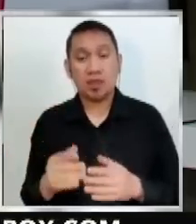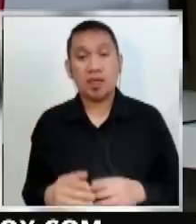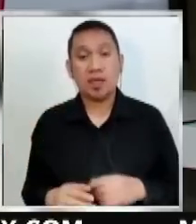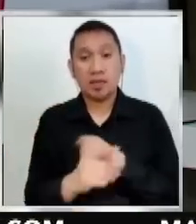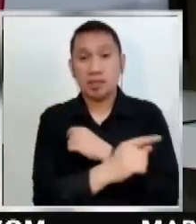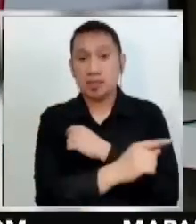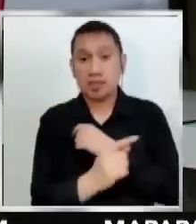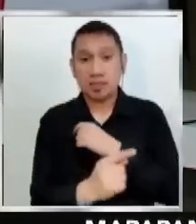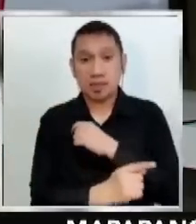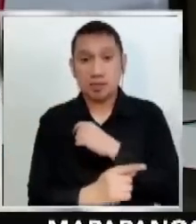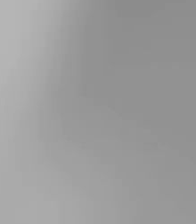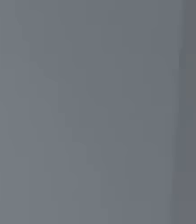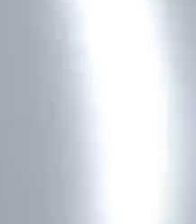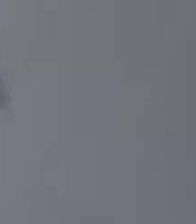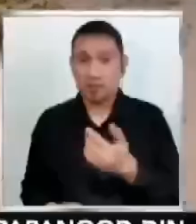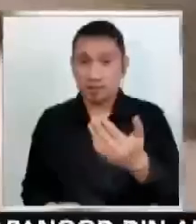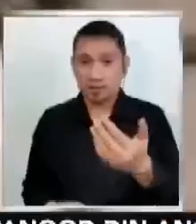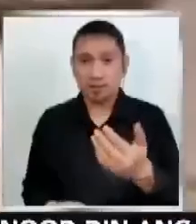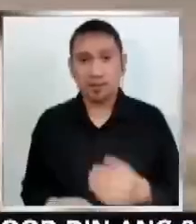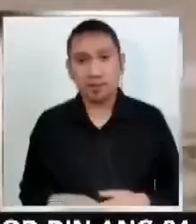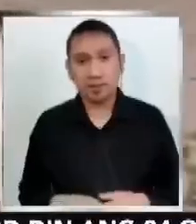Nakatutok si Chino Gaston.